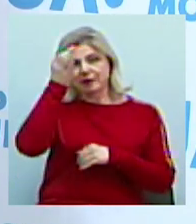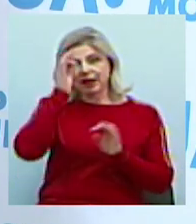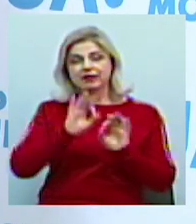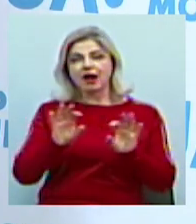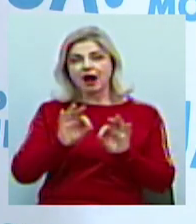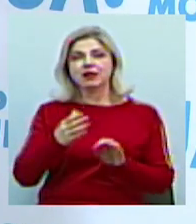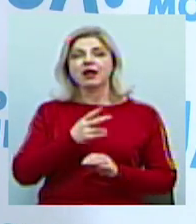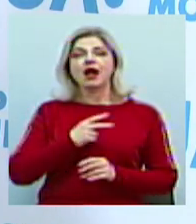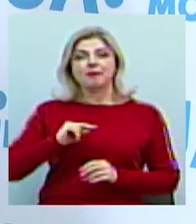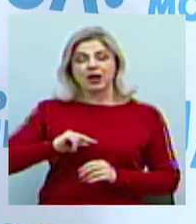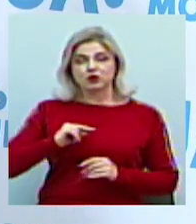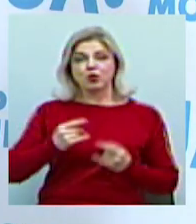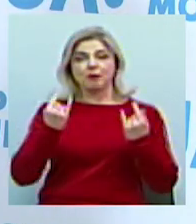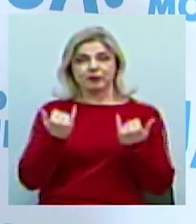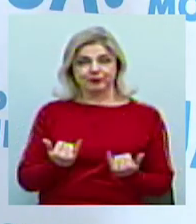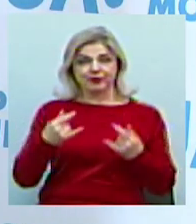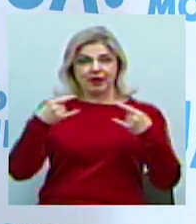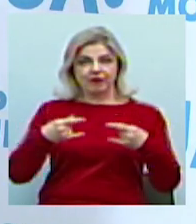прямому ефірі. Наш контактний телефон